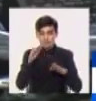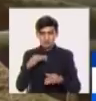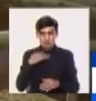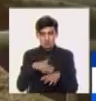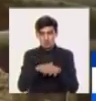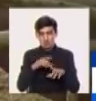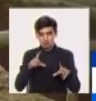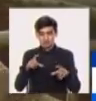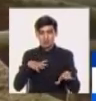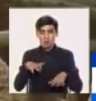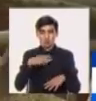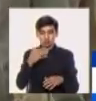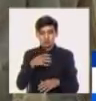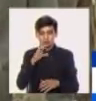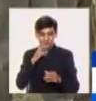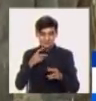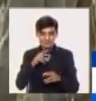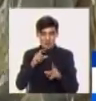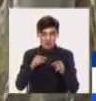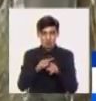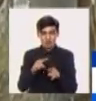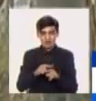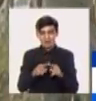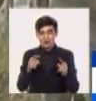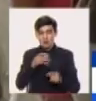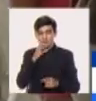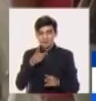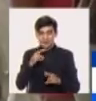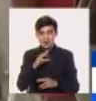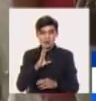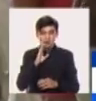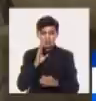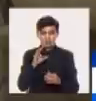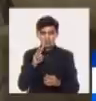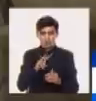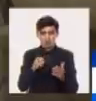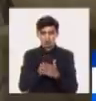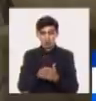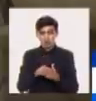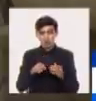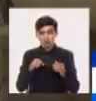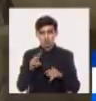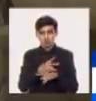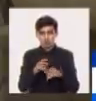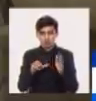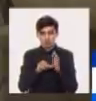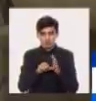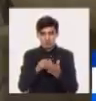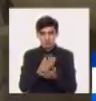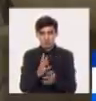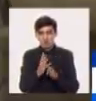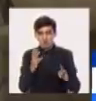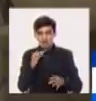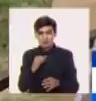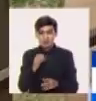көпшілік күреңбиенің саумалынан бір кесе ішу үшін алды түнгі екіден соңы таңғы алтыға дейін кезекте тұр. Жетіде келгенге